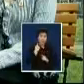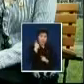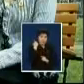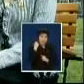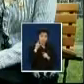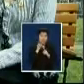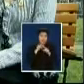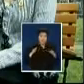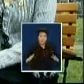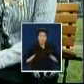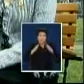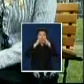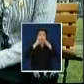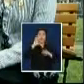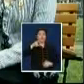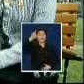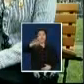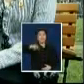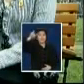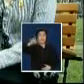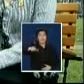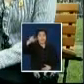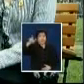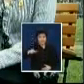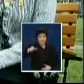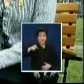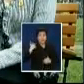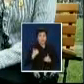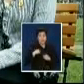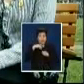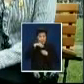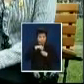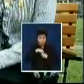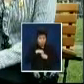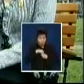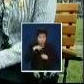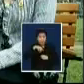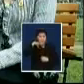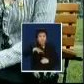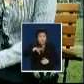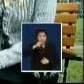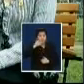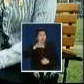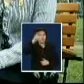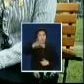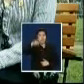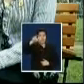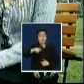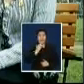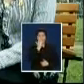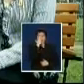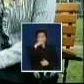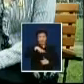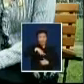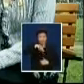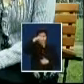มองเห็นหอไอเฟลนะคะซึ่งเป็นสัญลักษณ์ของประเทศฝรั่งเศสเรากำลังอยู่ที่กรุงปารีสด้านหน้าของหอไอเฟ